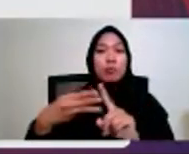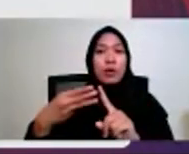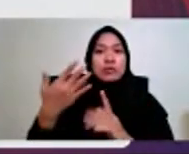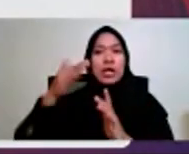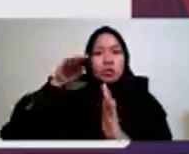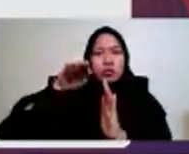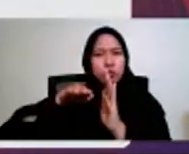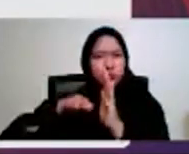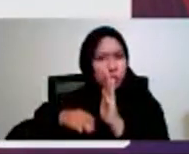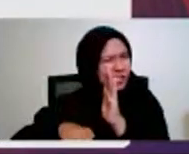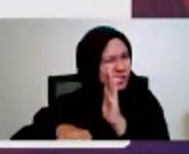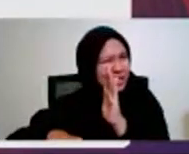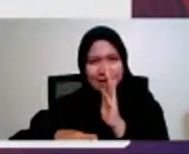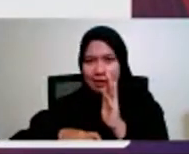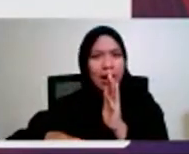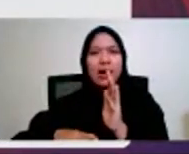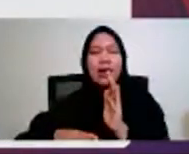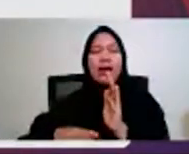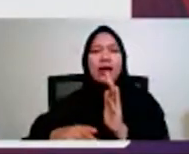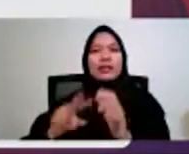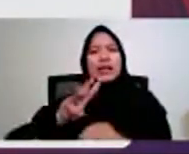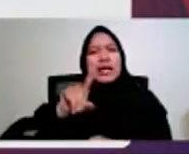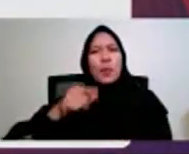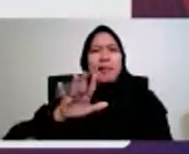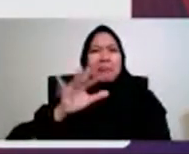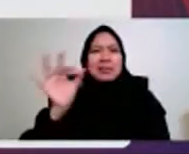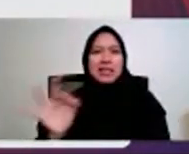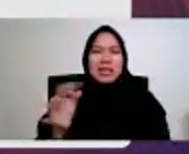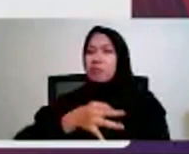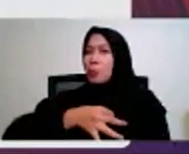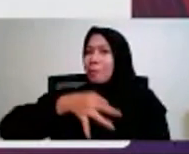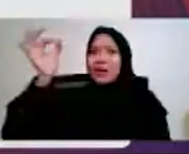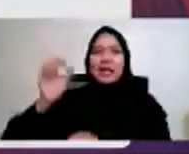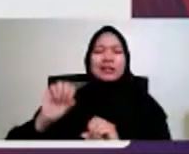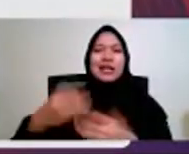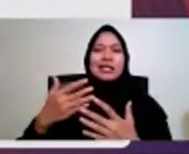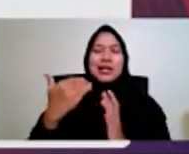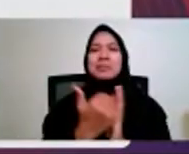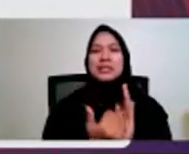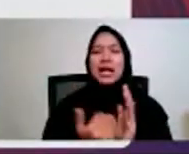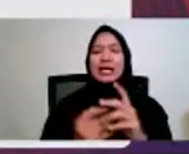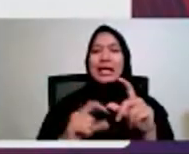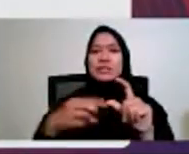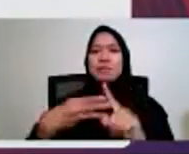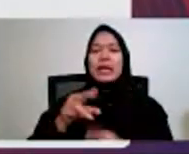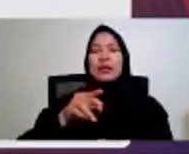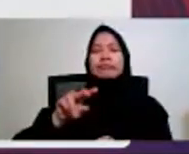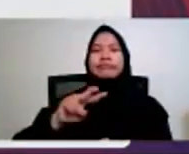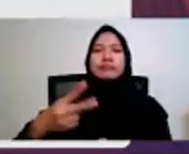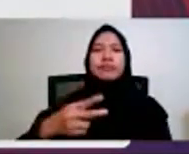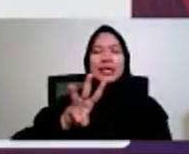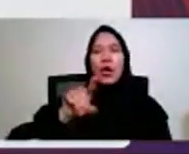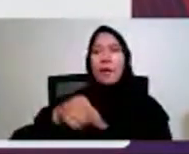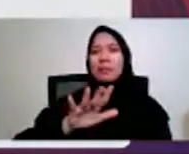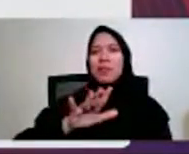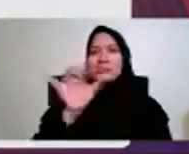turunkan serendahnya serendah-rendahnya tiga setengah persen belum pernah terjadi kebijakan kesukubangsaan tiga setengah persen tapi